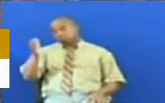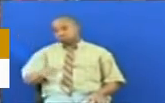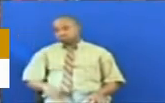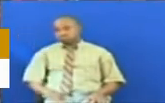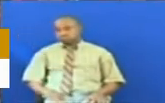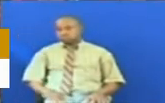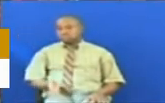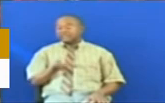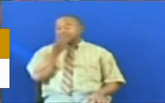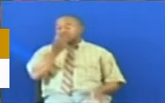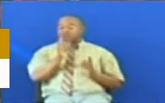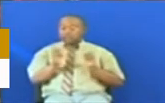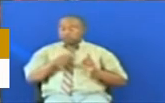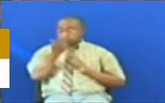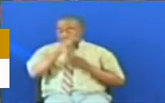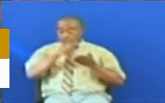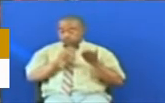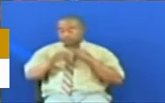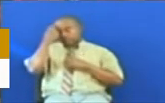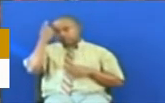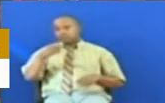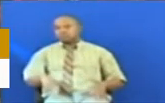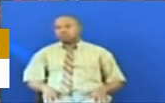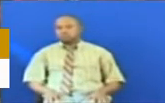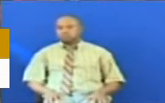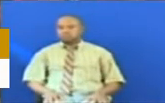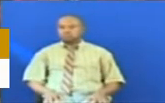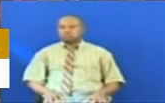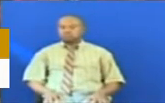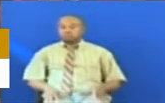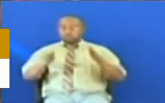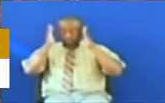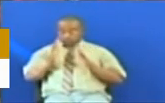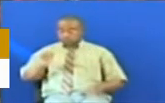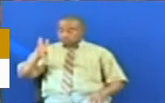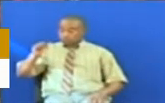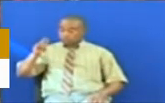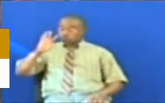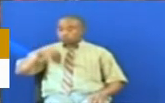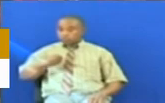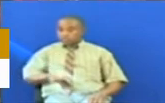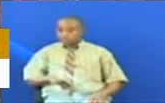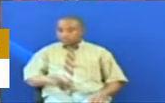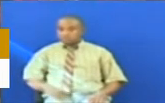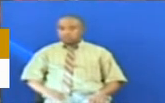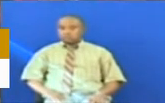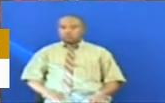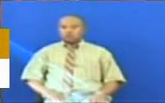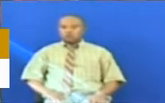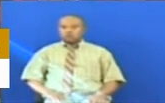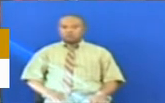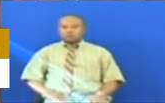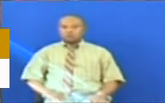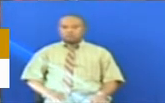taarifa tu ya kawaida, akisoma ataelewa. Mheshimiwa Wanu, umepewa taarifa, unaipokea?